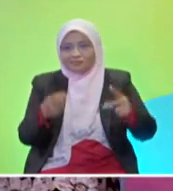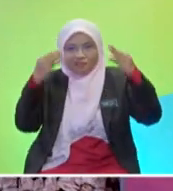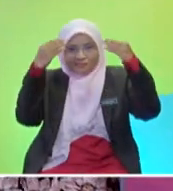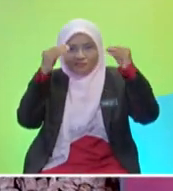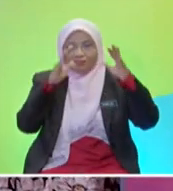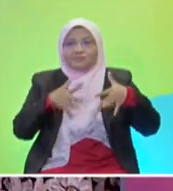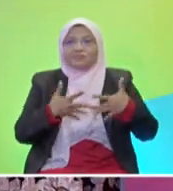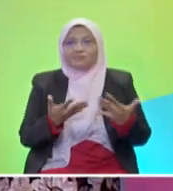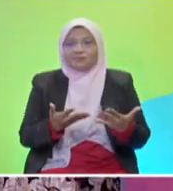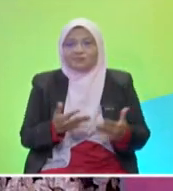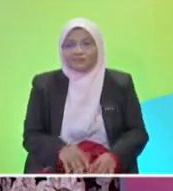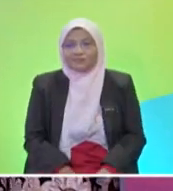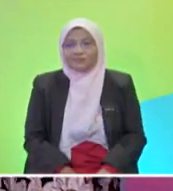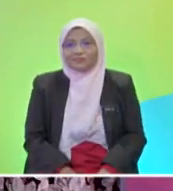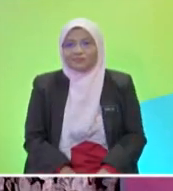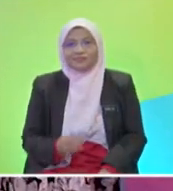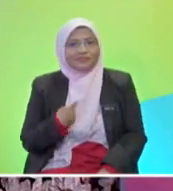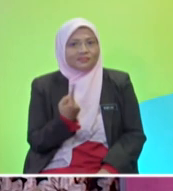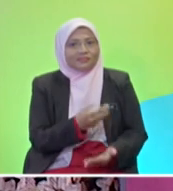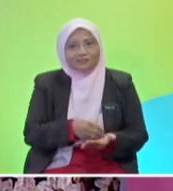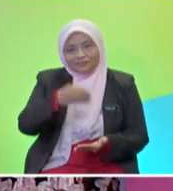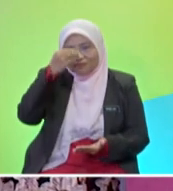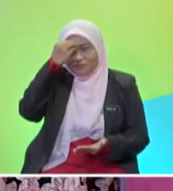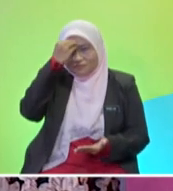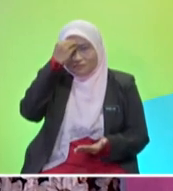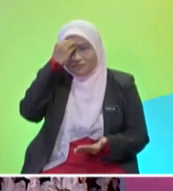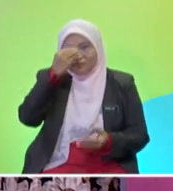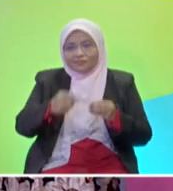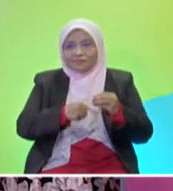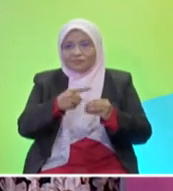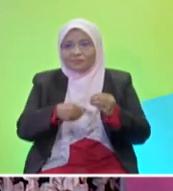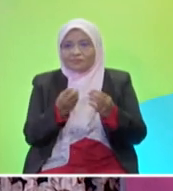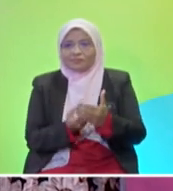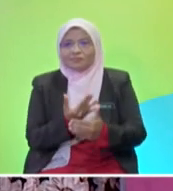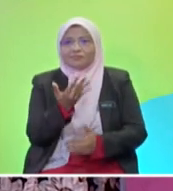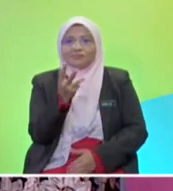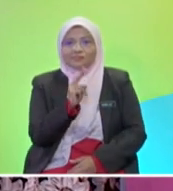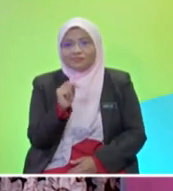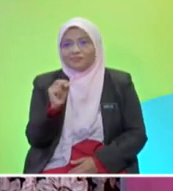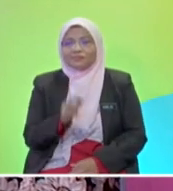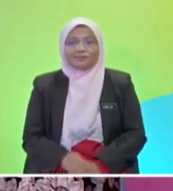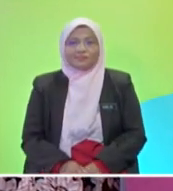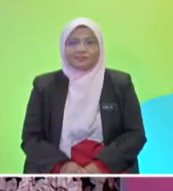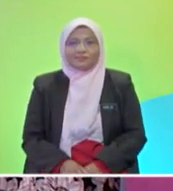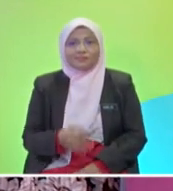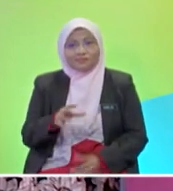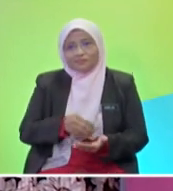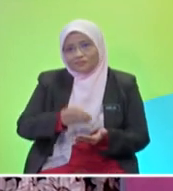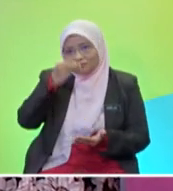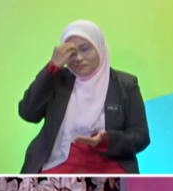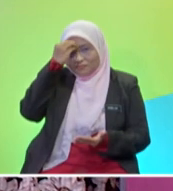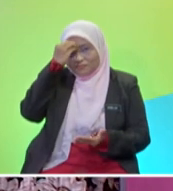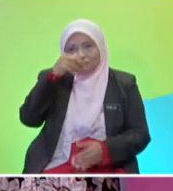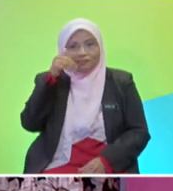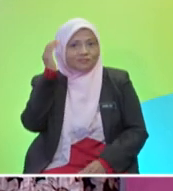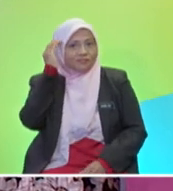murid-murid semua, kita telah belajar membuat penerokaan ke atas tumbuh-tumbuhan di mana kita dah belajar mengenal pasti